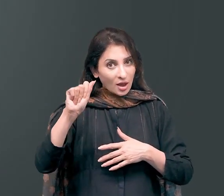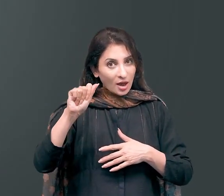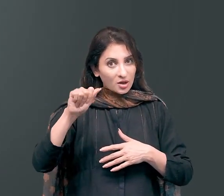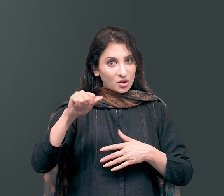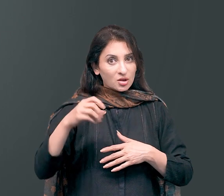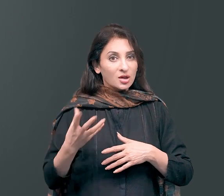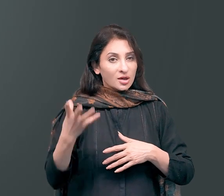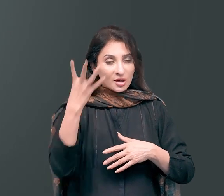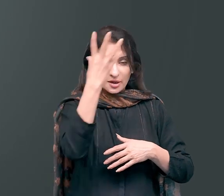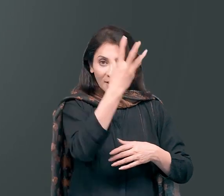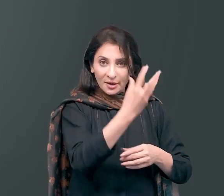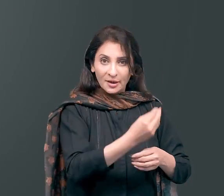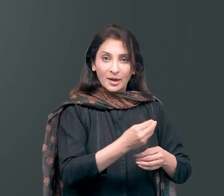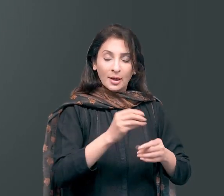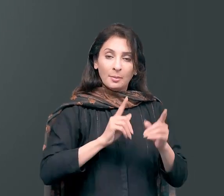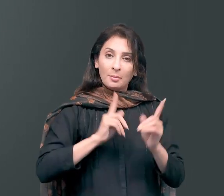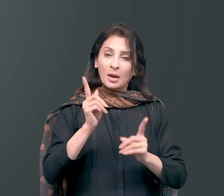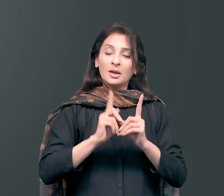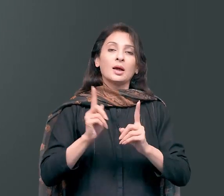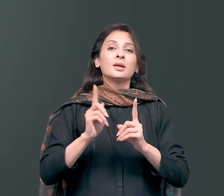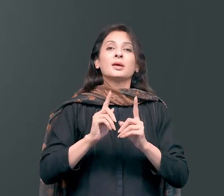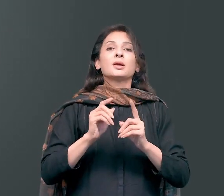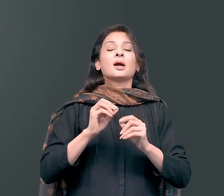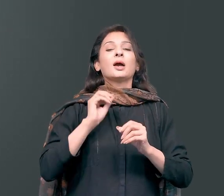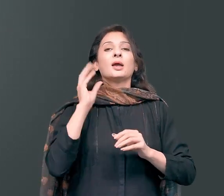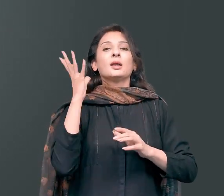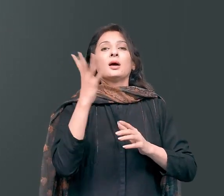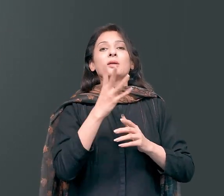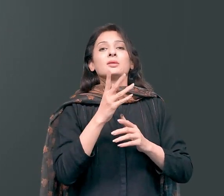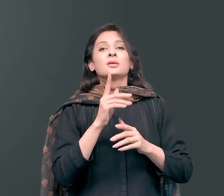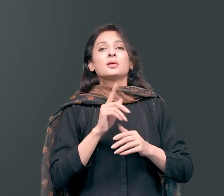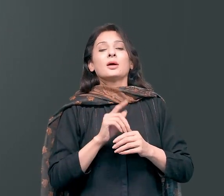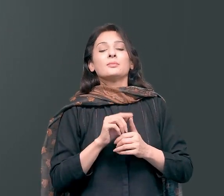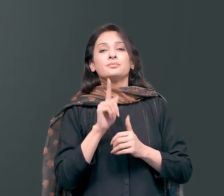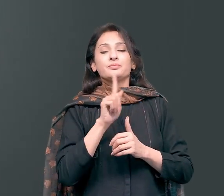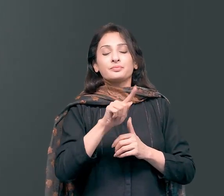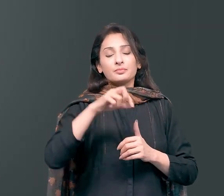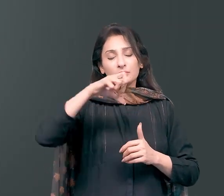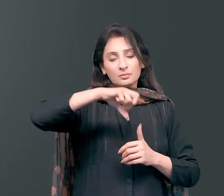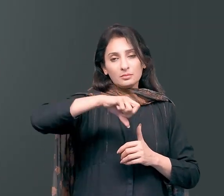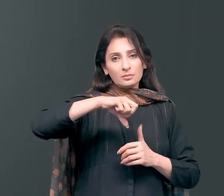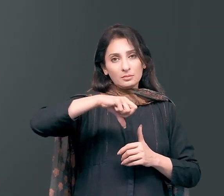کا اعلان کیا، جو کہ 16 اگست